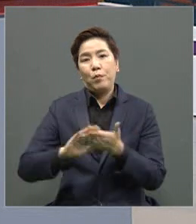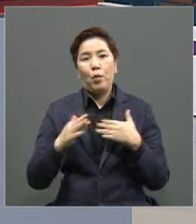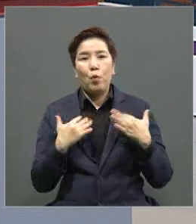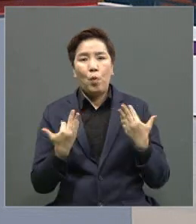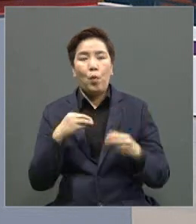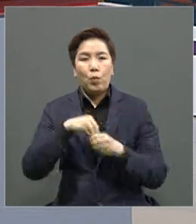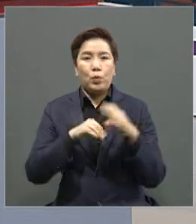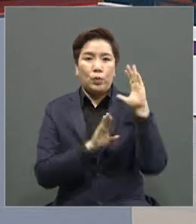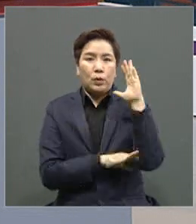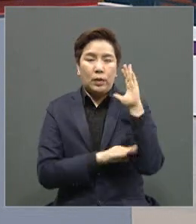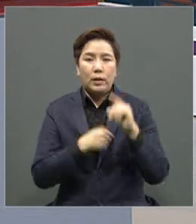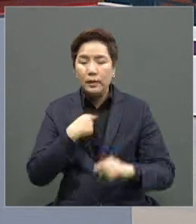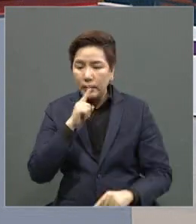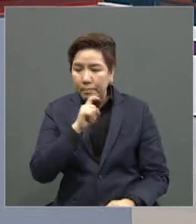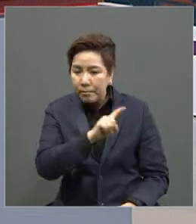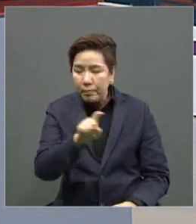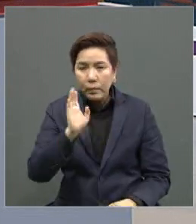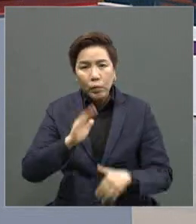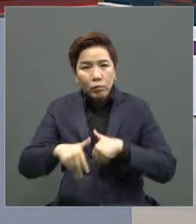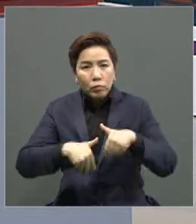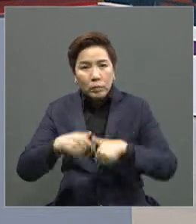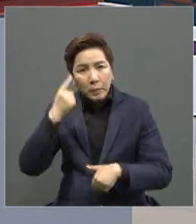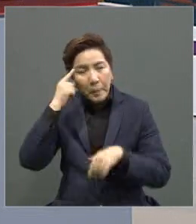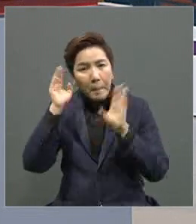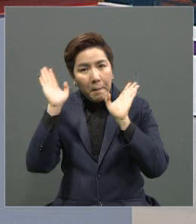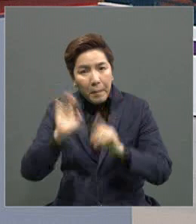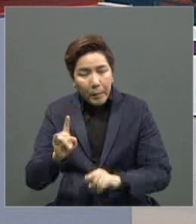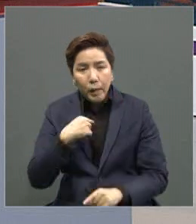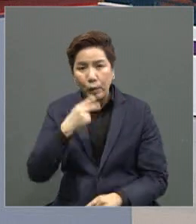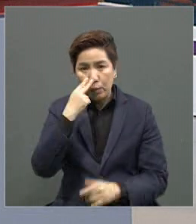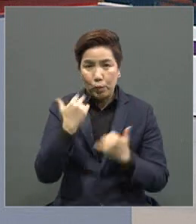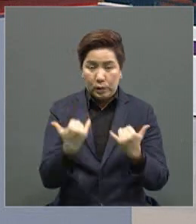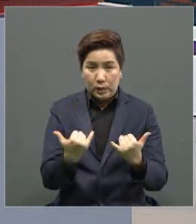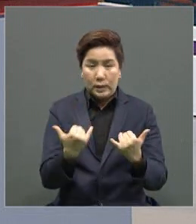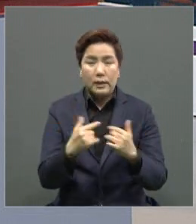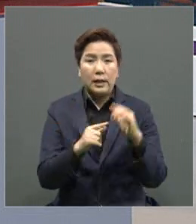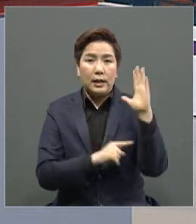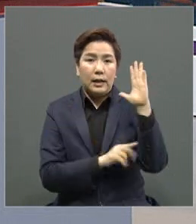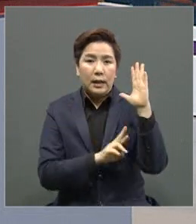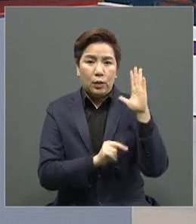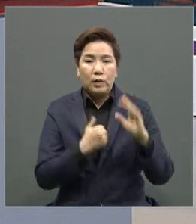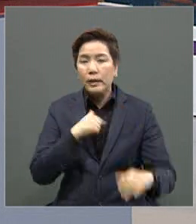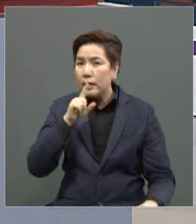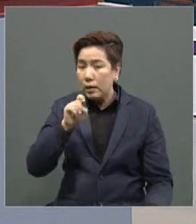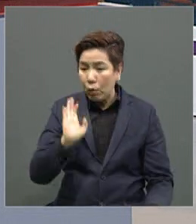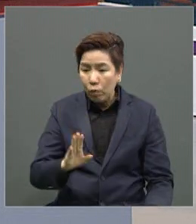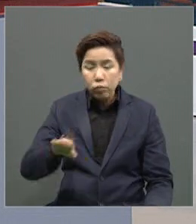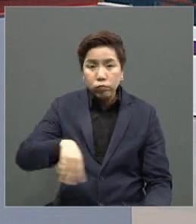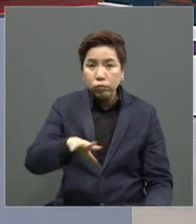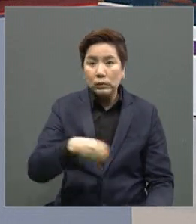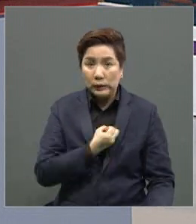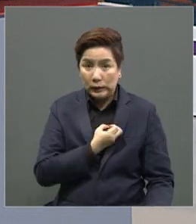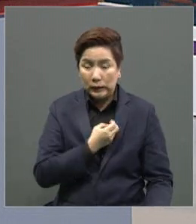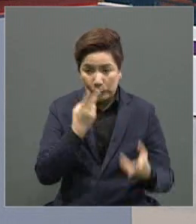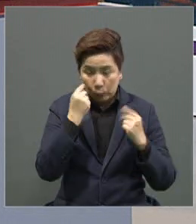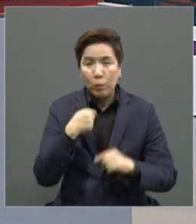ที่จังหวัดระนองไปซาวเช็คเสียงก่อนซิว่าคนในพื้นที่เป็นอย่างไรบ้างปรากฏว่าวันนี้ไปถามนะตื่นเต้นไหมอ่ะจะเจอนายก